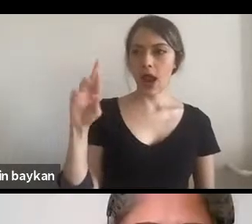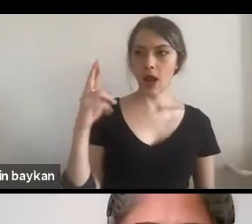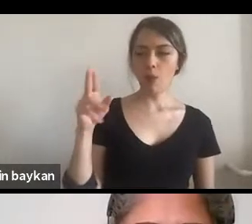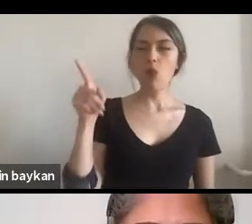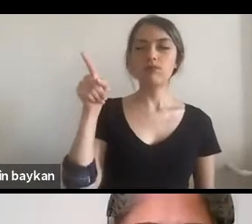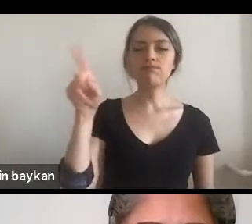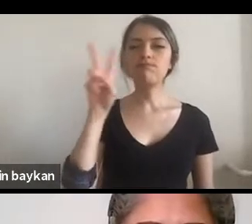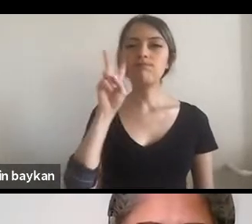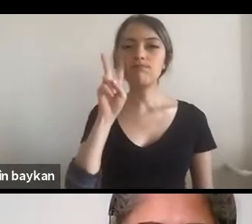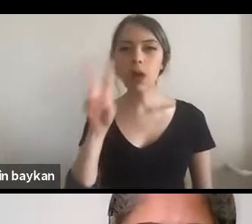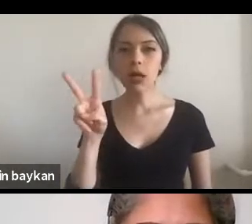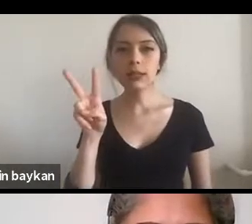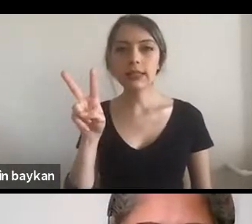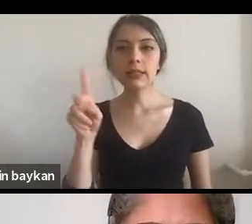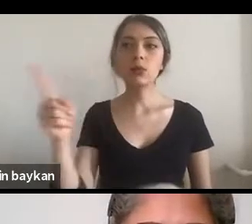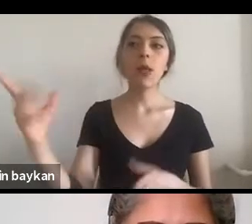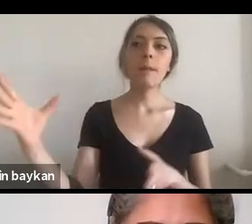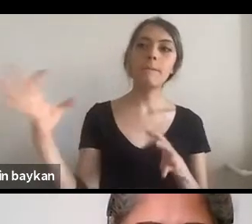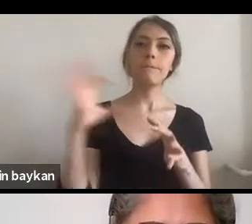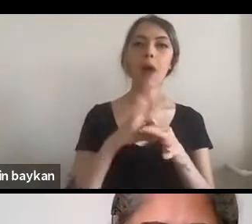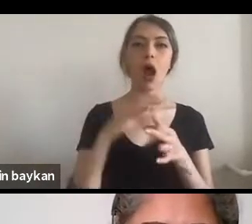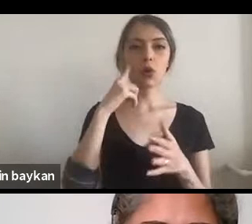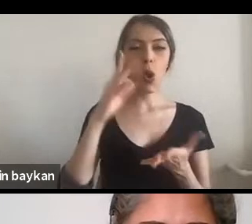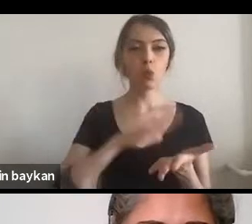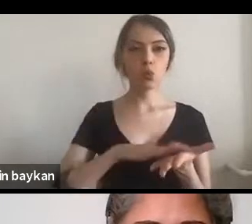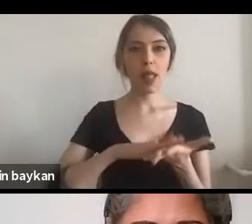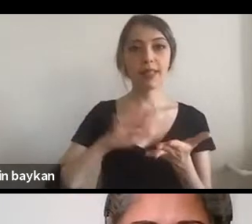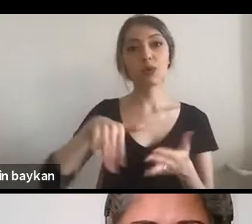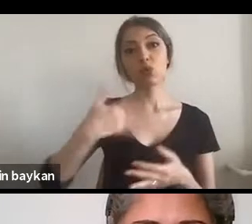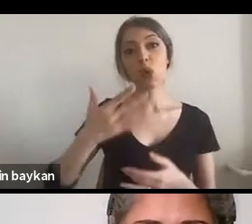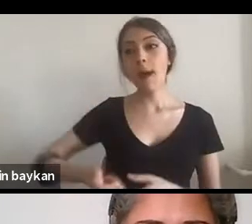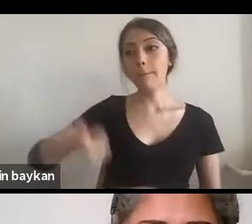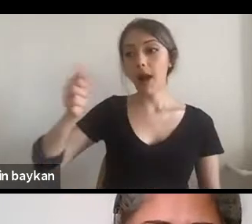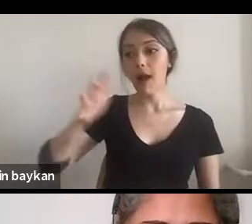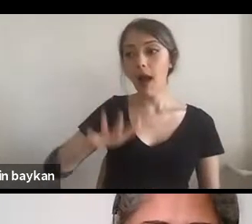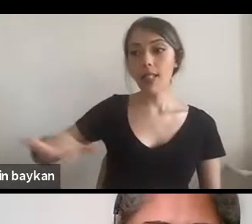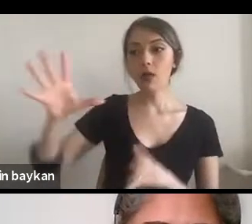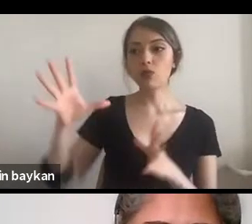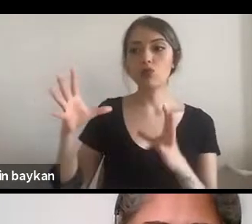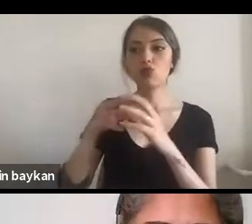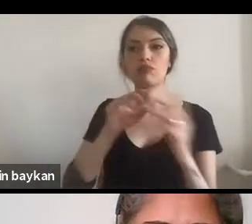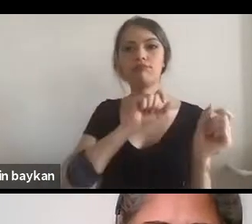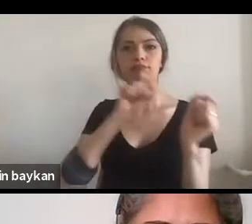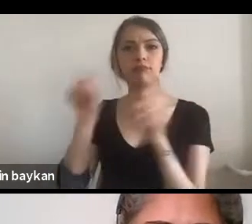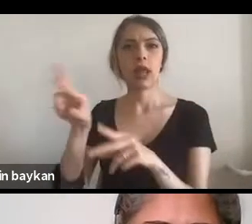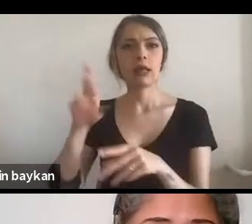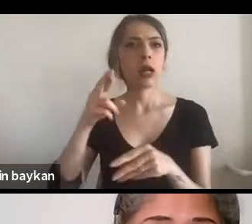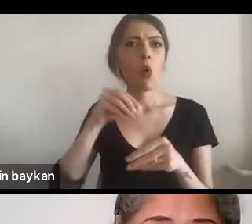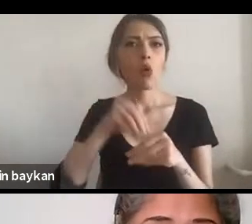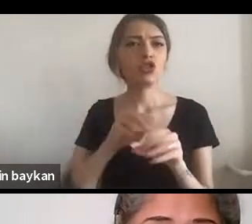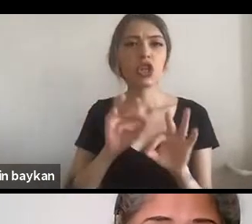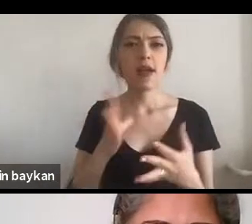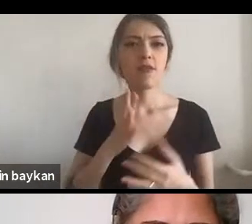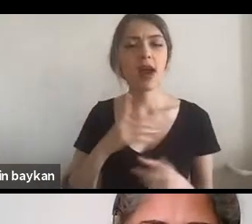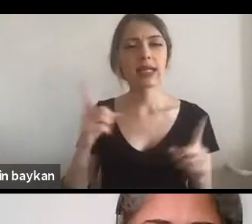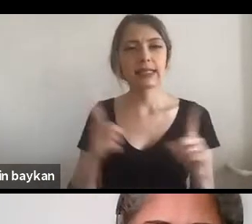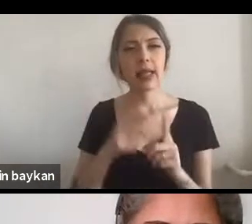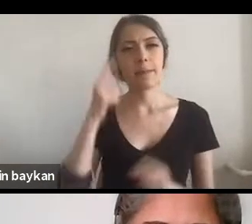alarak düzenledikten sonra Bakanlar Kurulu'na gönderdik. Raporda nelere yer verdik? Kısaca onlardan